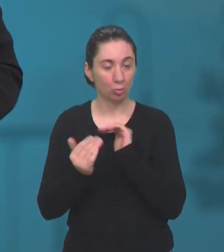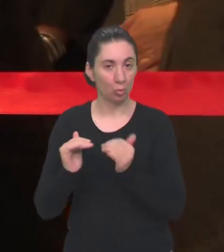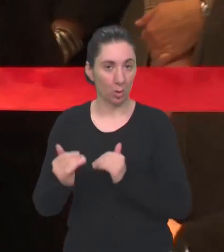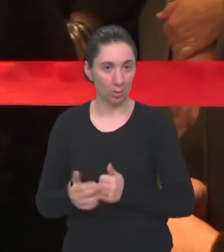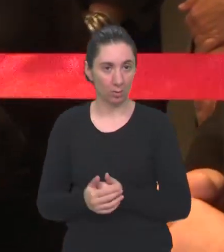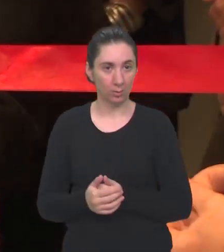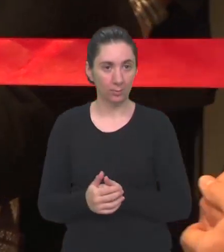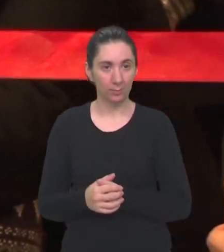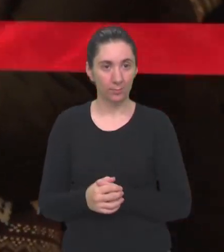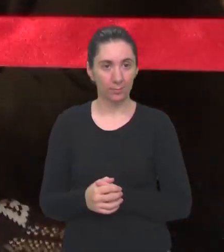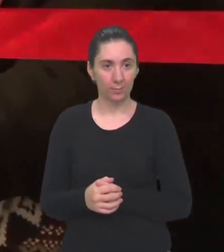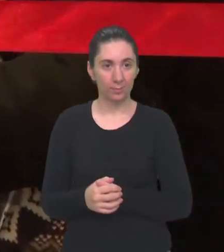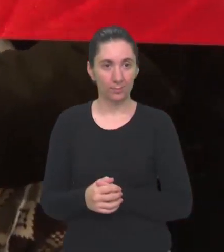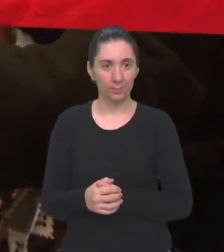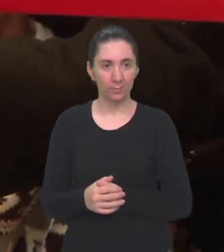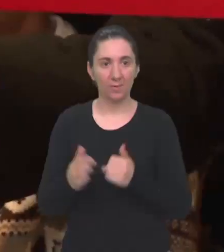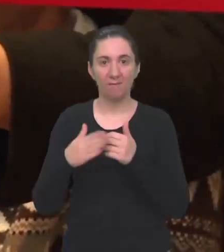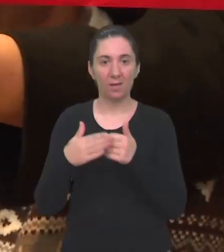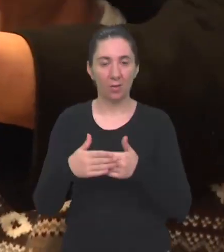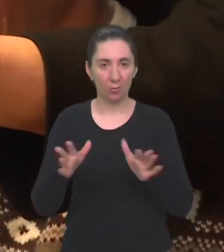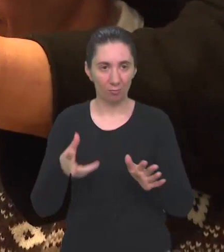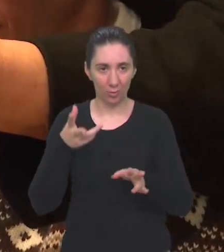suradnje. Otvori nam vrata.